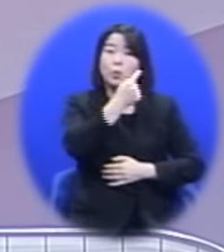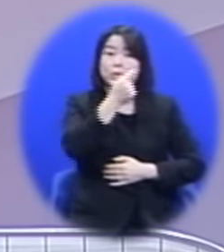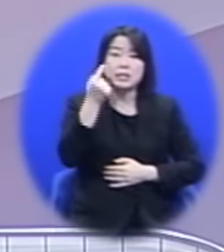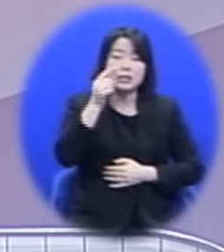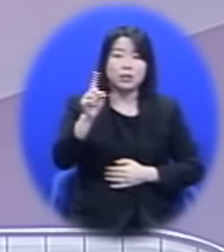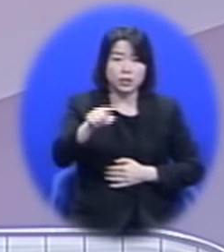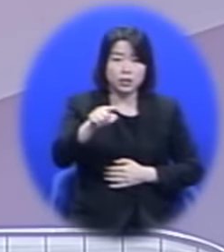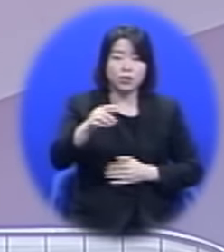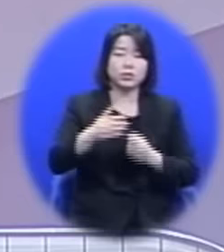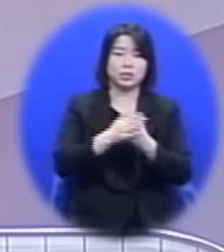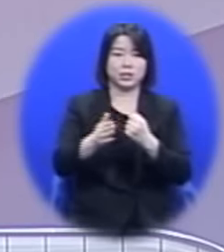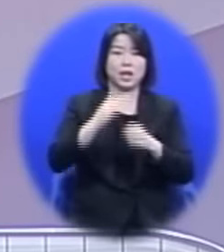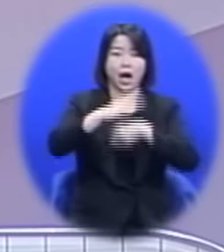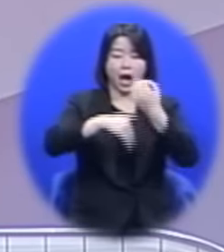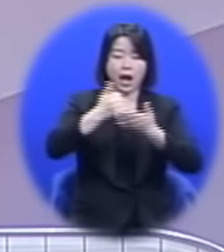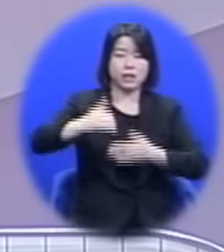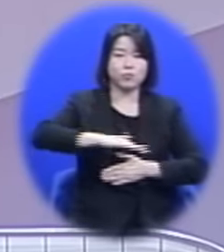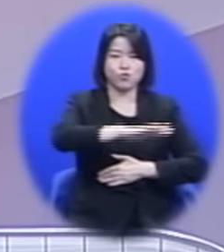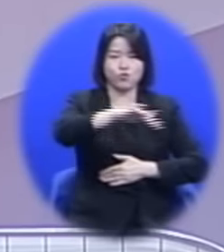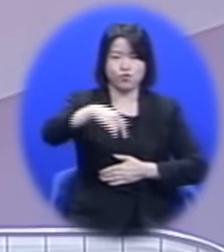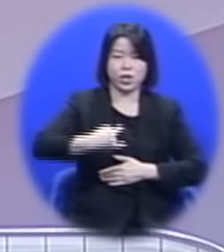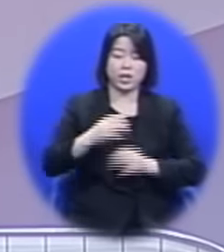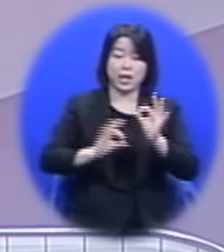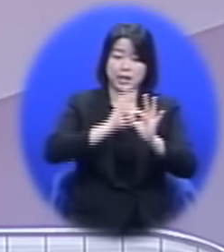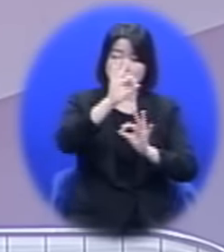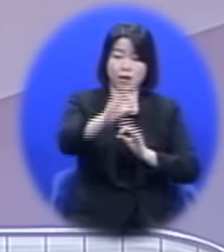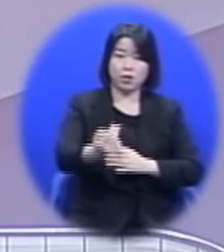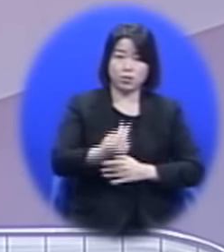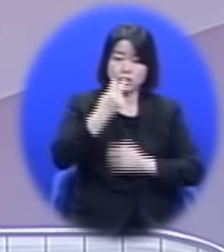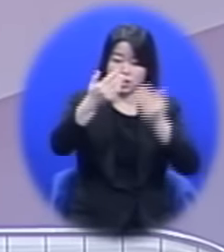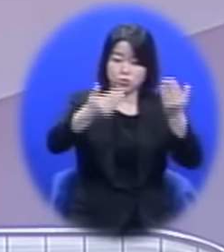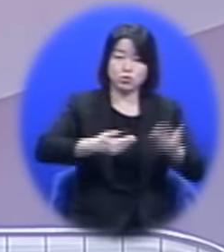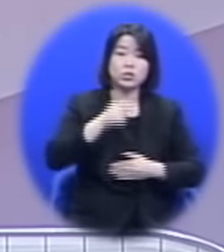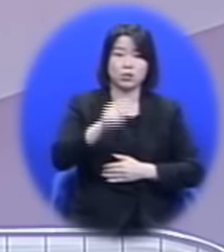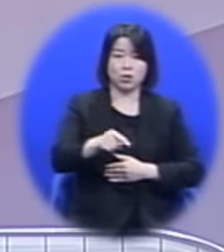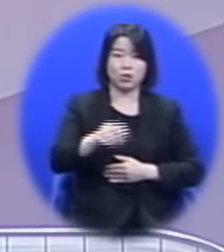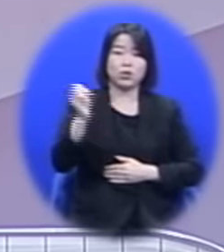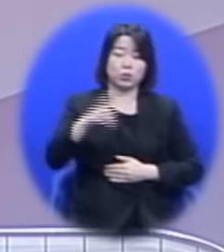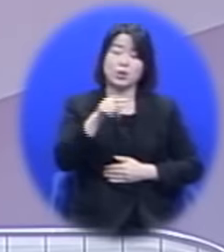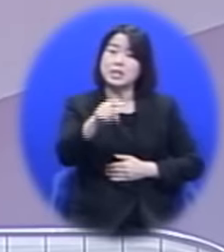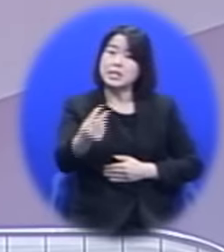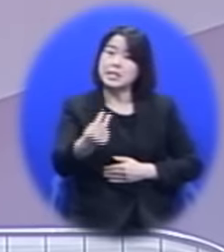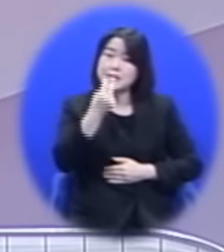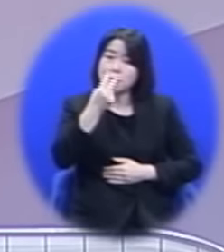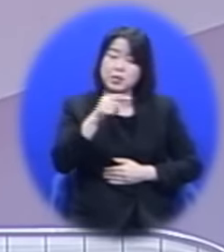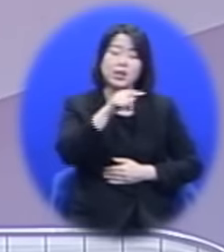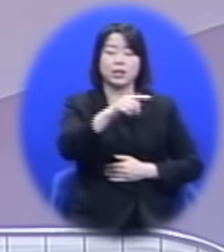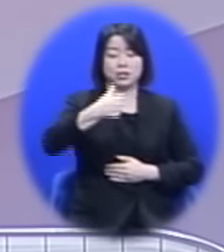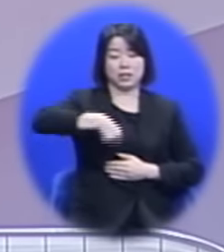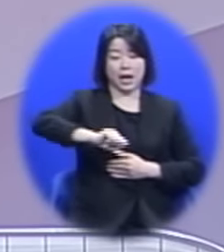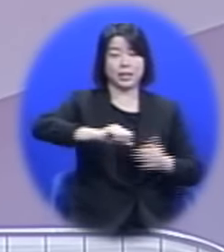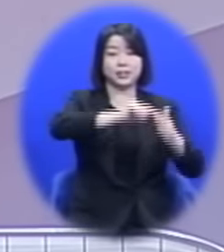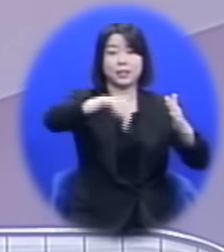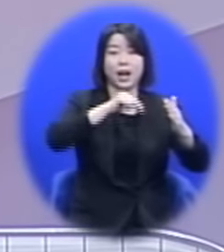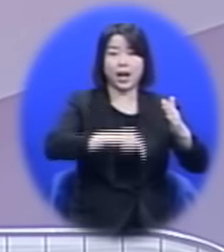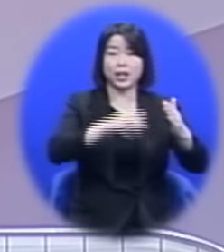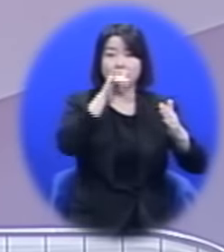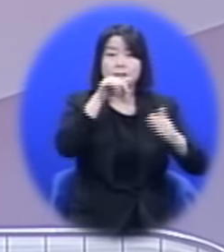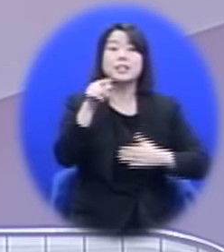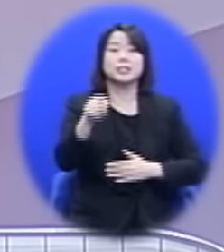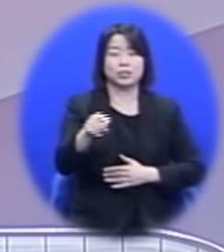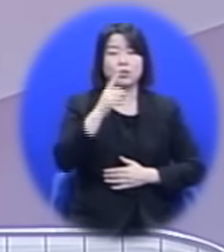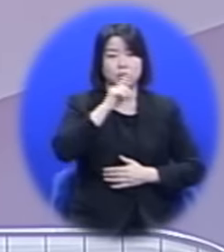이것이니 하나님이 우리에게 영생을 주신 것과 이 생명이 그의 아들 안에 있는